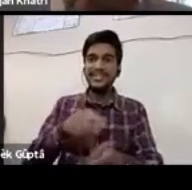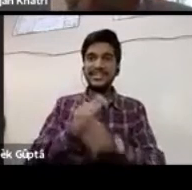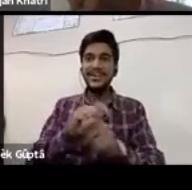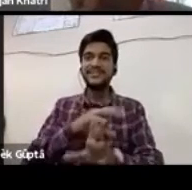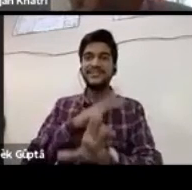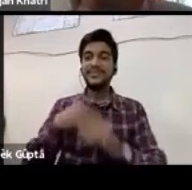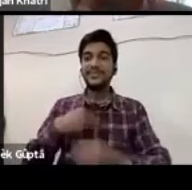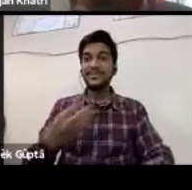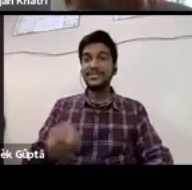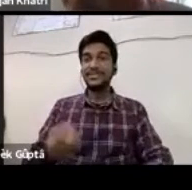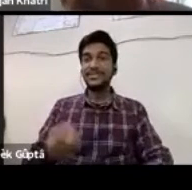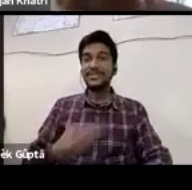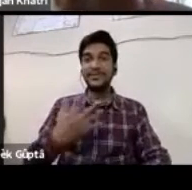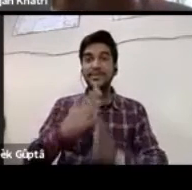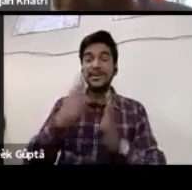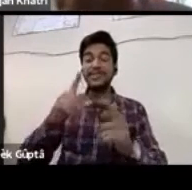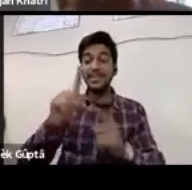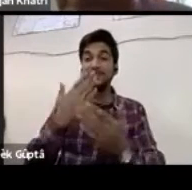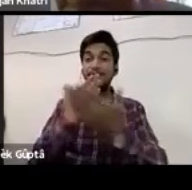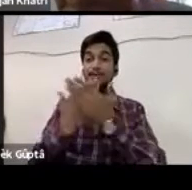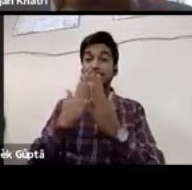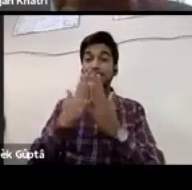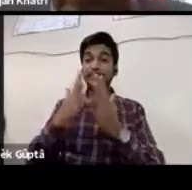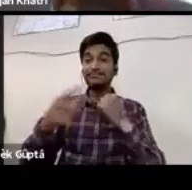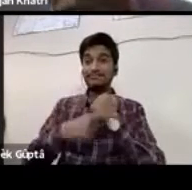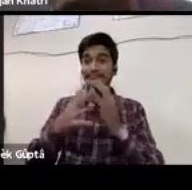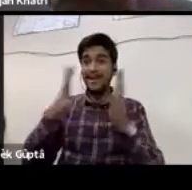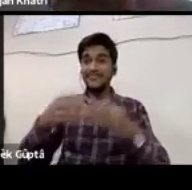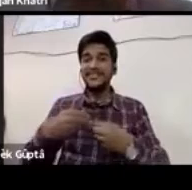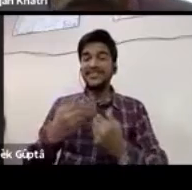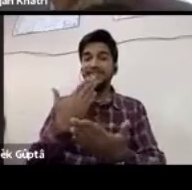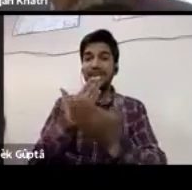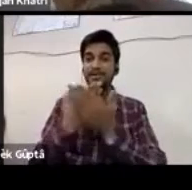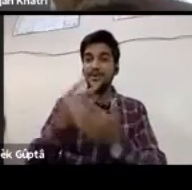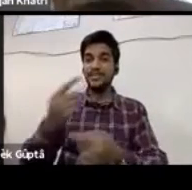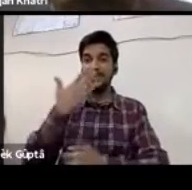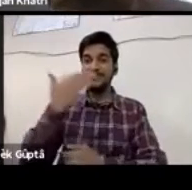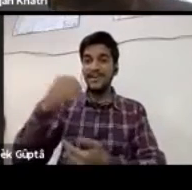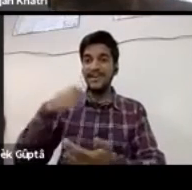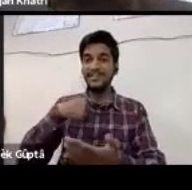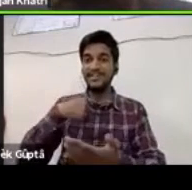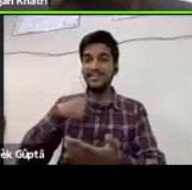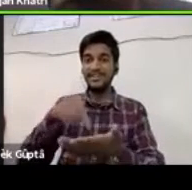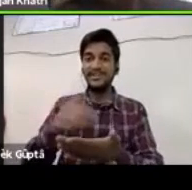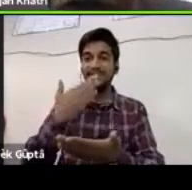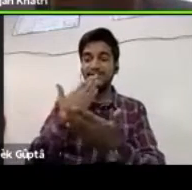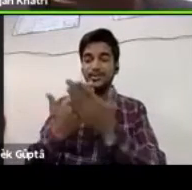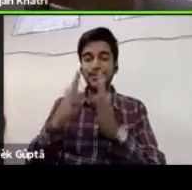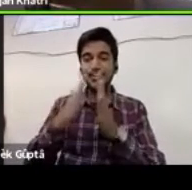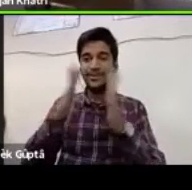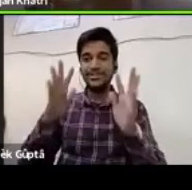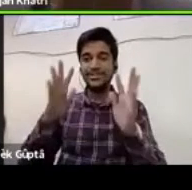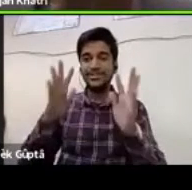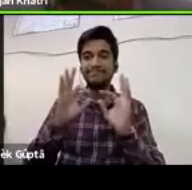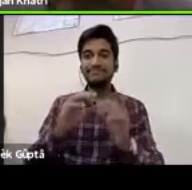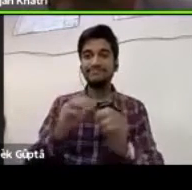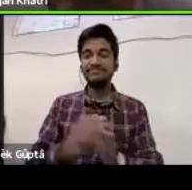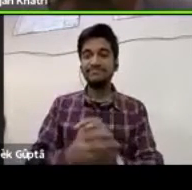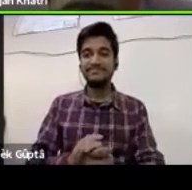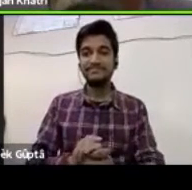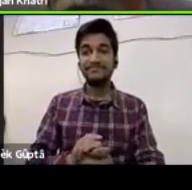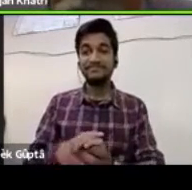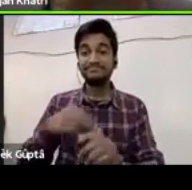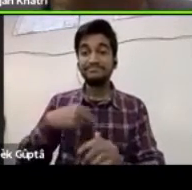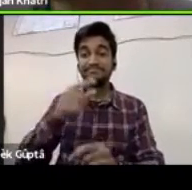बहुत ज्यादा टाइम नहीं लूंगी. Thank you so much for inviting me here. Thank you, Abha. Very